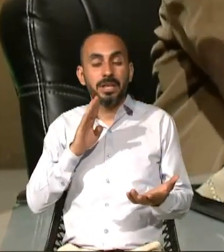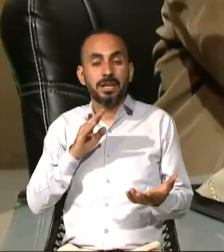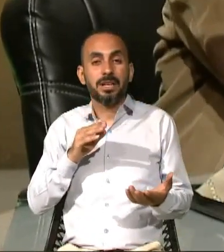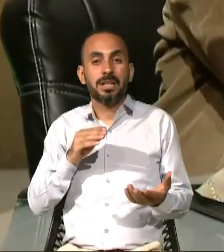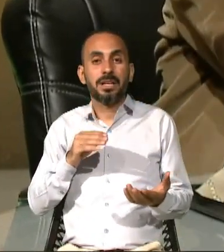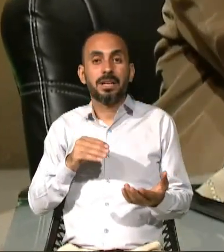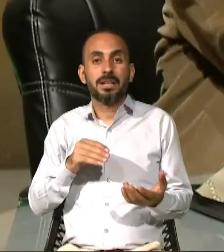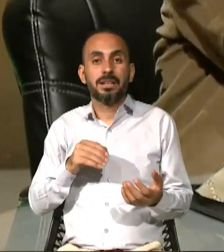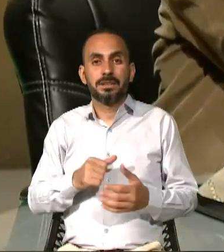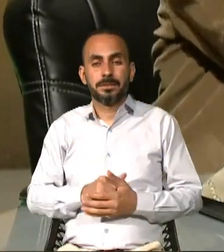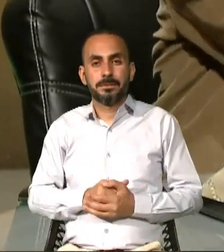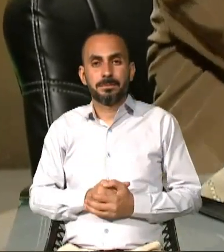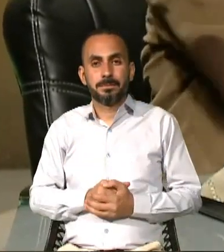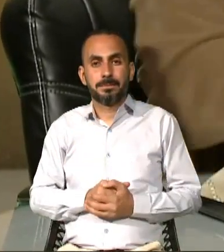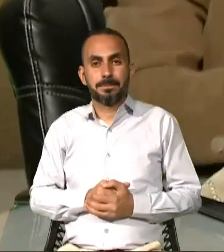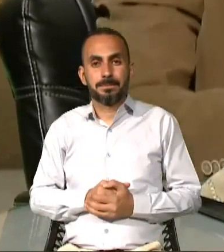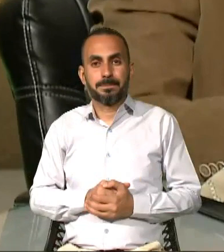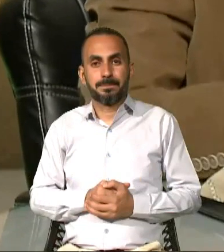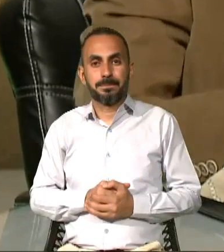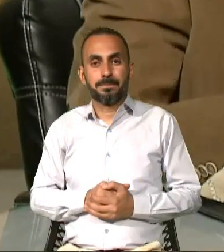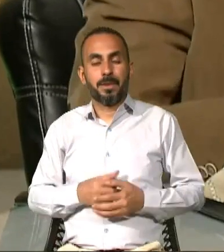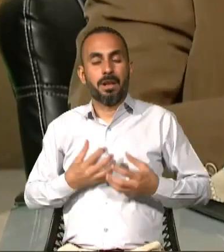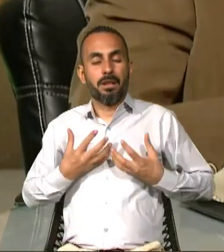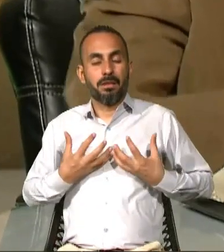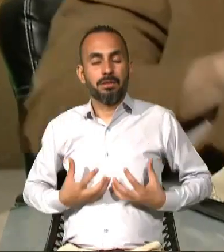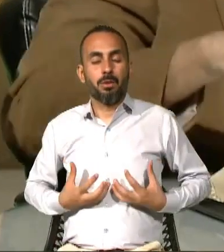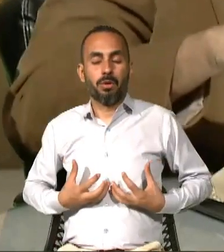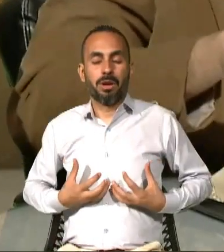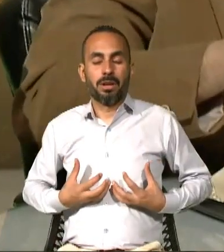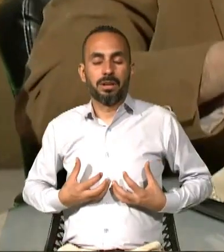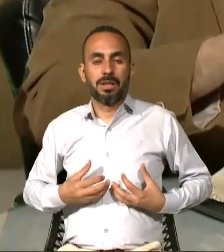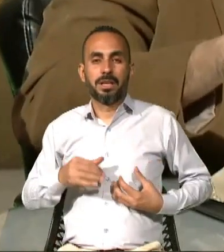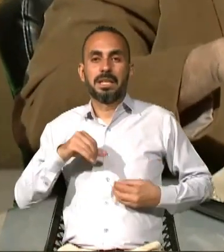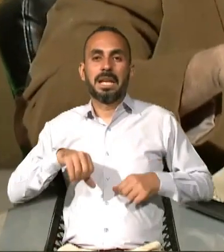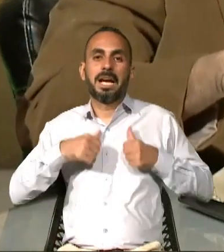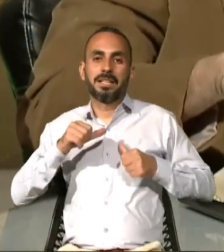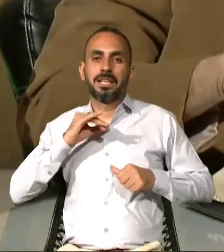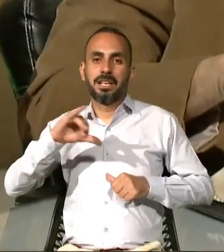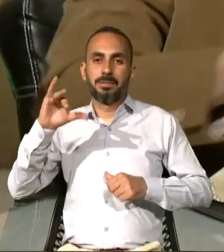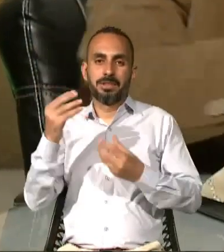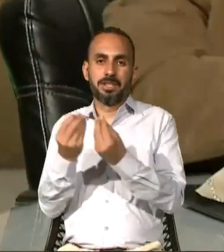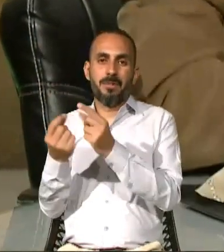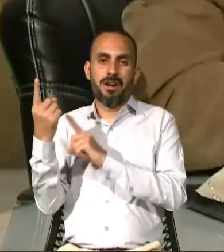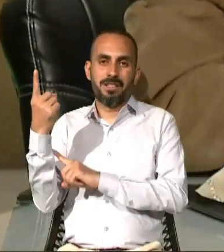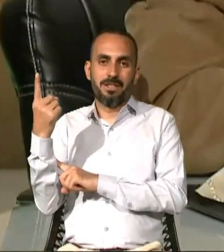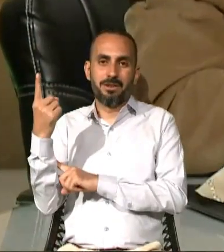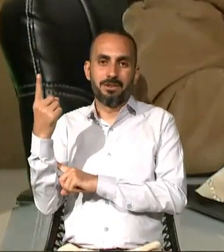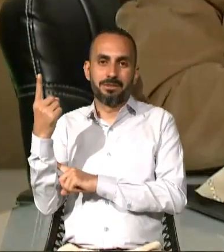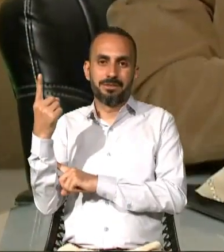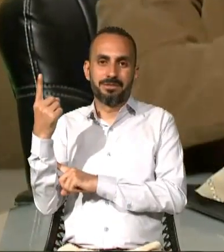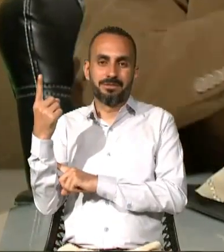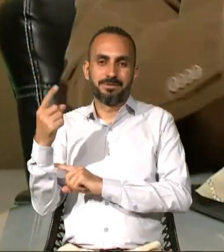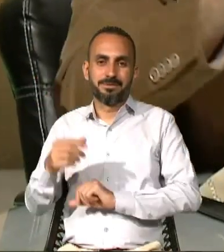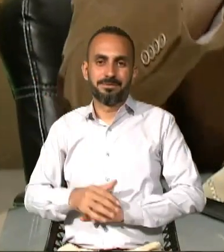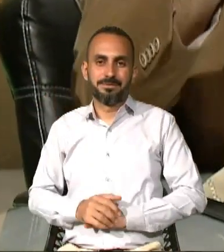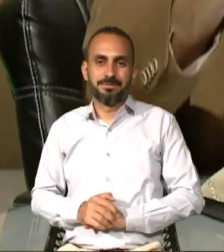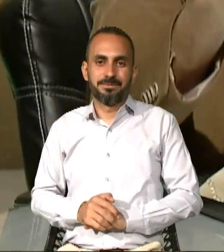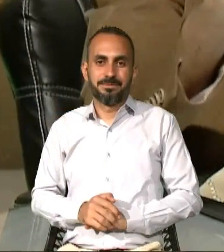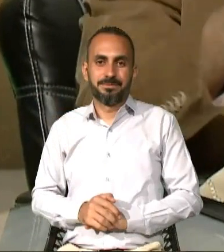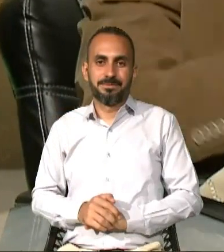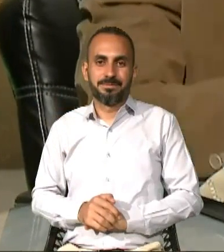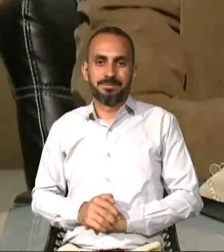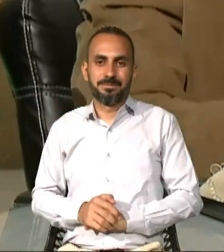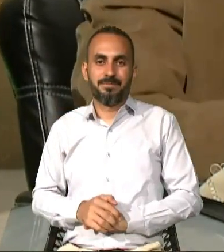الوقتية تنشئ لنا أكثر فأكثر ثقل مجد أبدي. فأنا عندي البيت الأبدي.